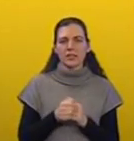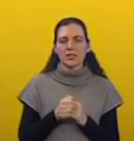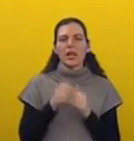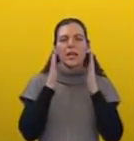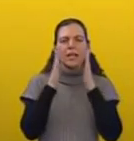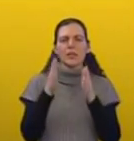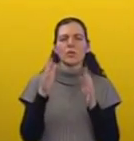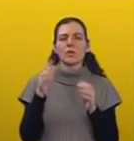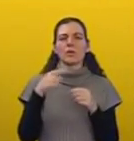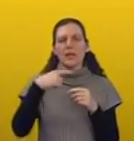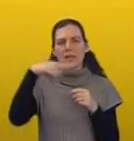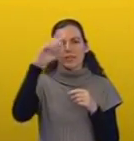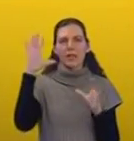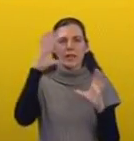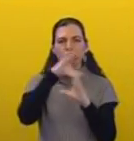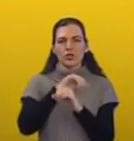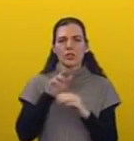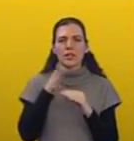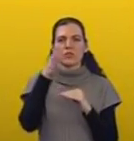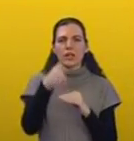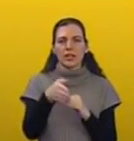papok, akik gyerekekkel vétkeznek,